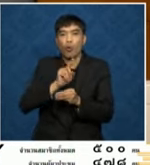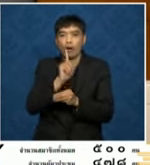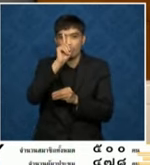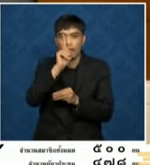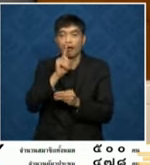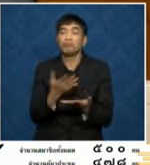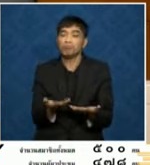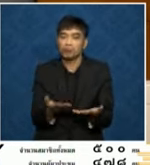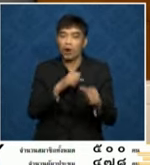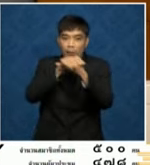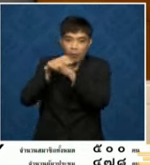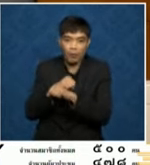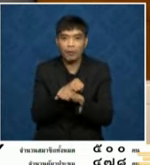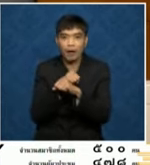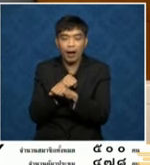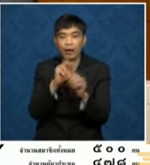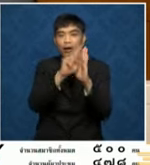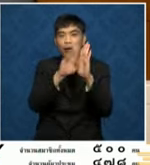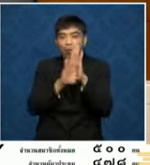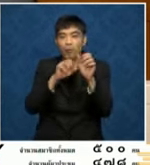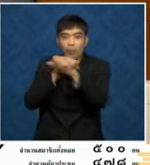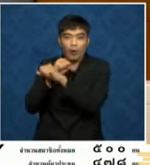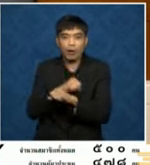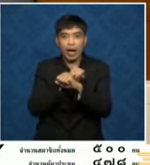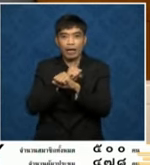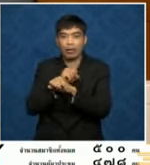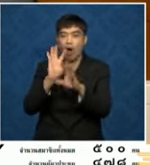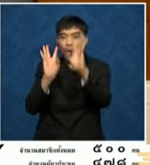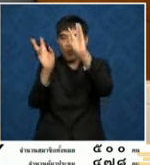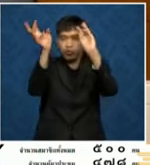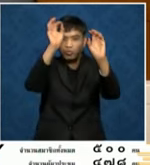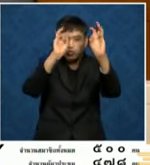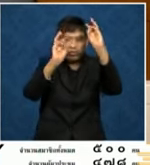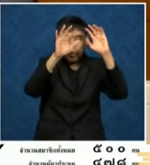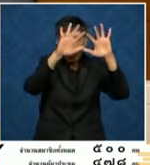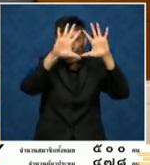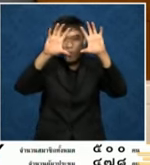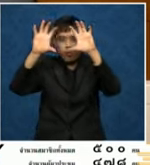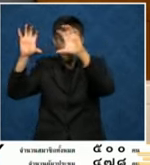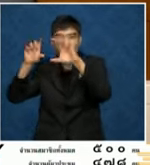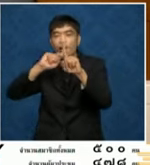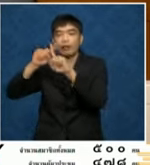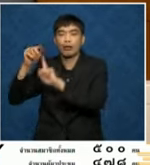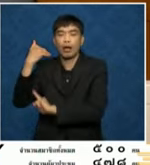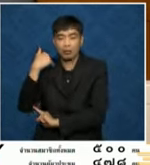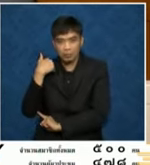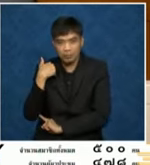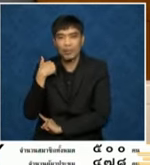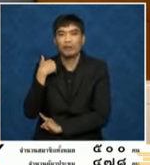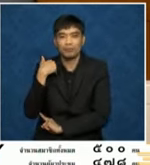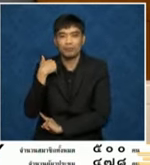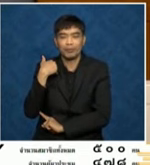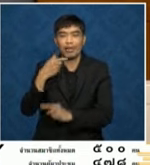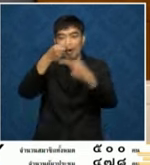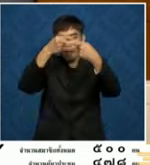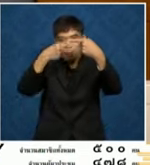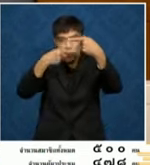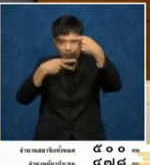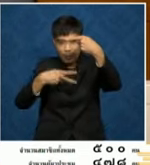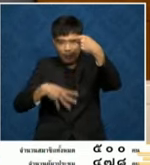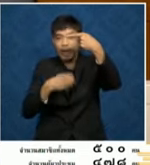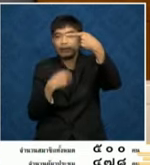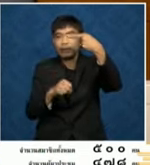ครับระบบป้องกันตรวจจับควันนะครับต่างๆเหล่านี้เนี่ยนะครับต้องเรียนว่ามี10รายการครับทั้งหมด